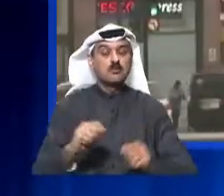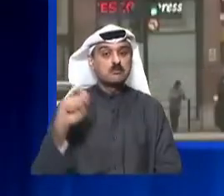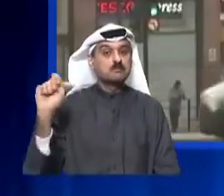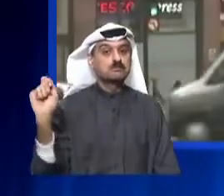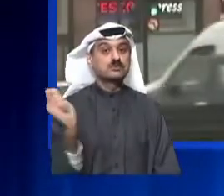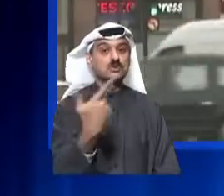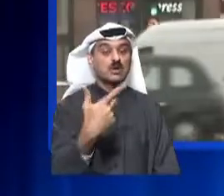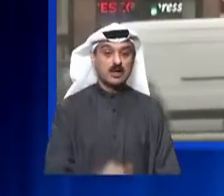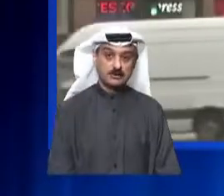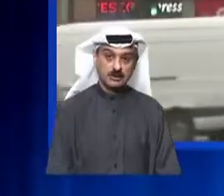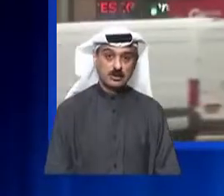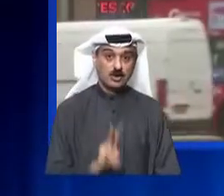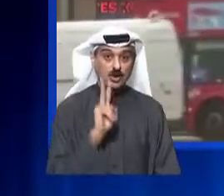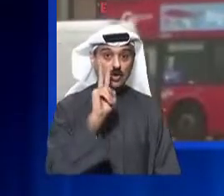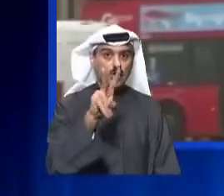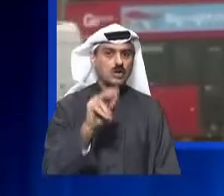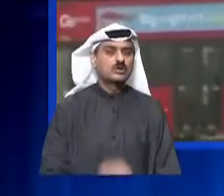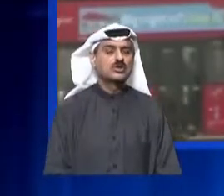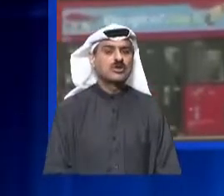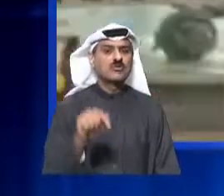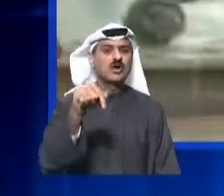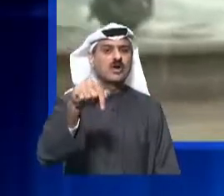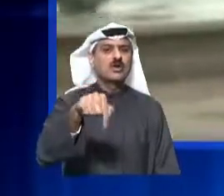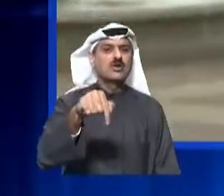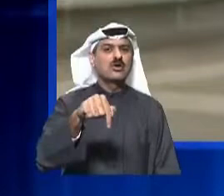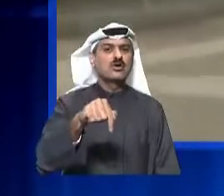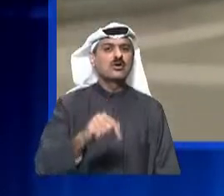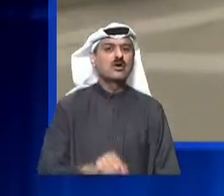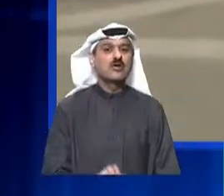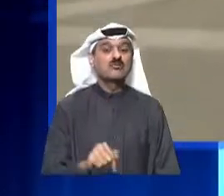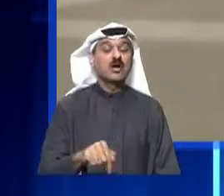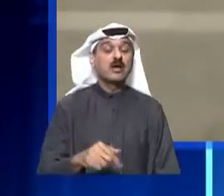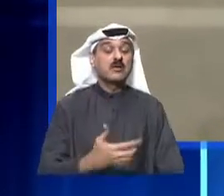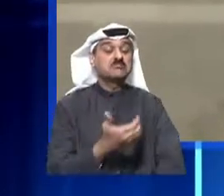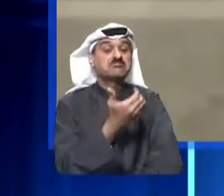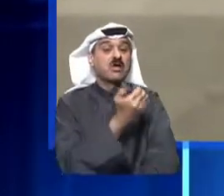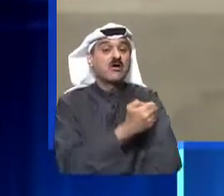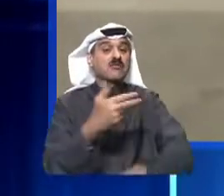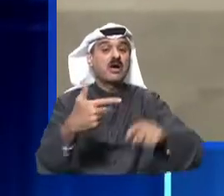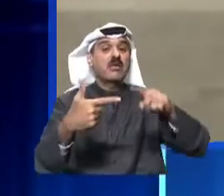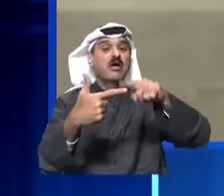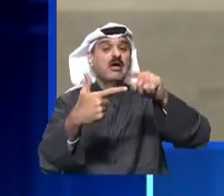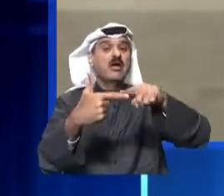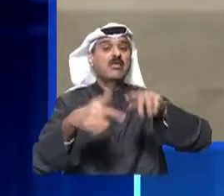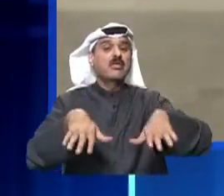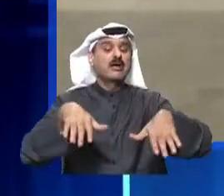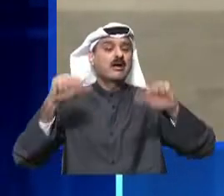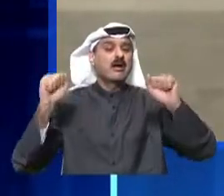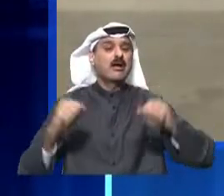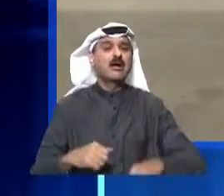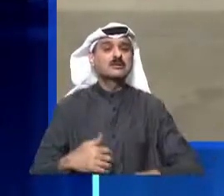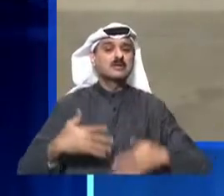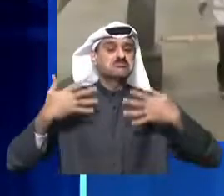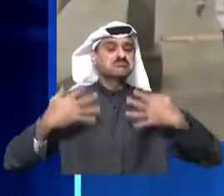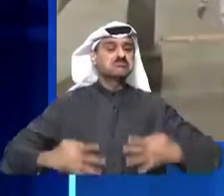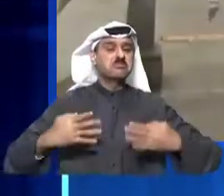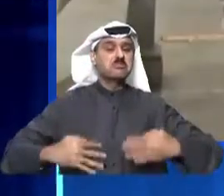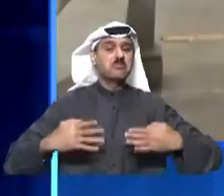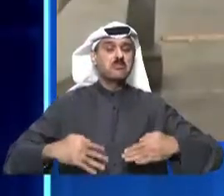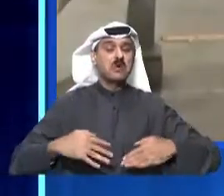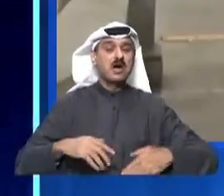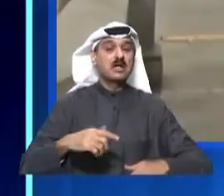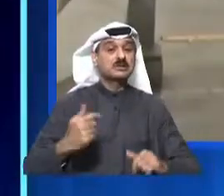أن العديد من الناس يعتقدون أنه مجرد أنه حصل على الجرعة الثانية أو الجرعة التعزيزية أنه محصن من